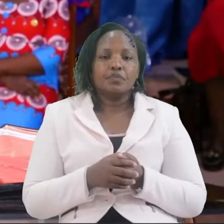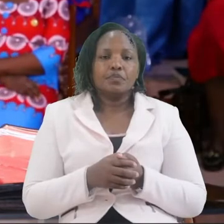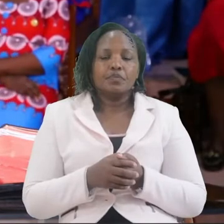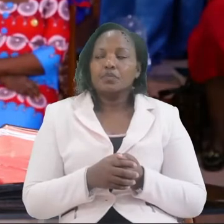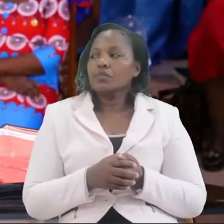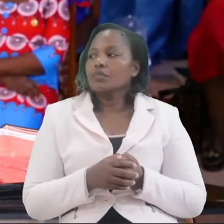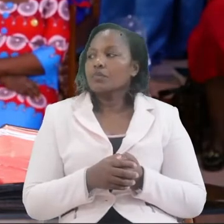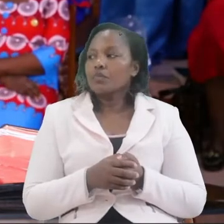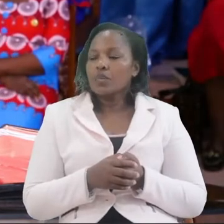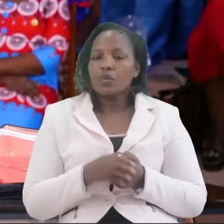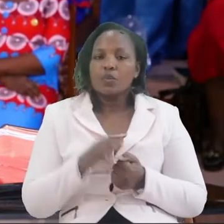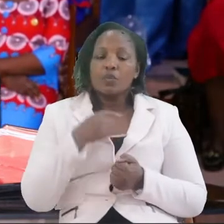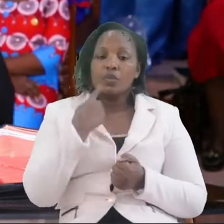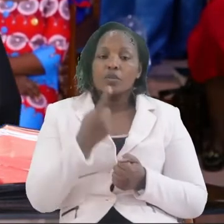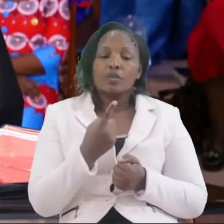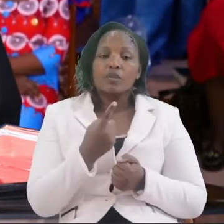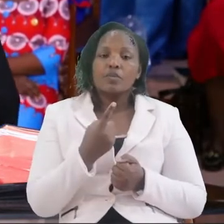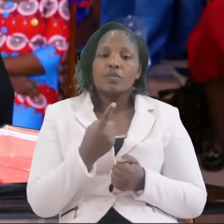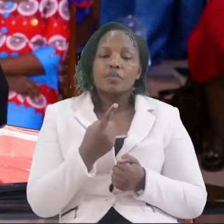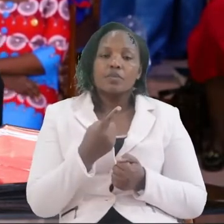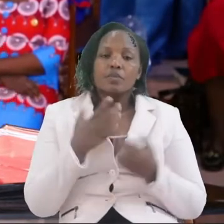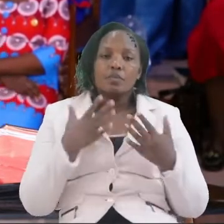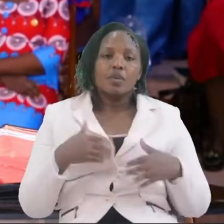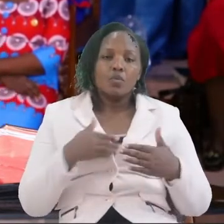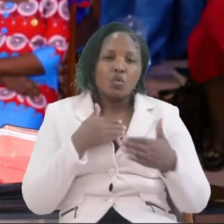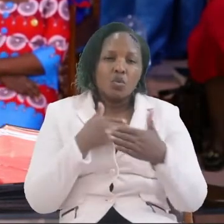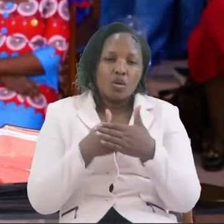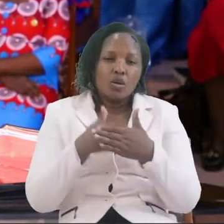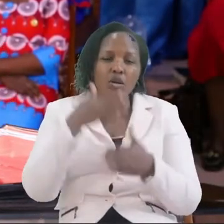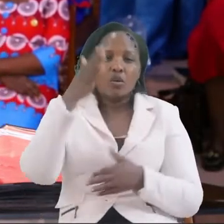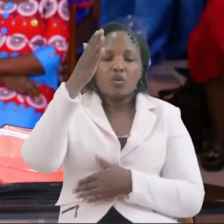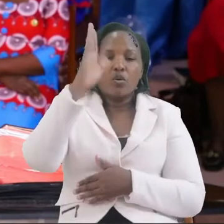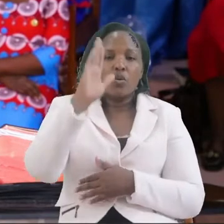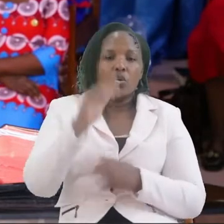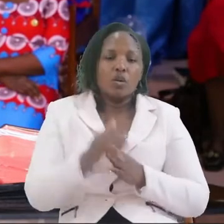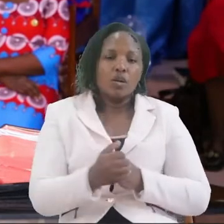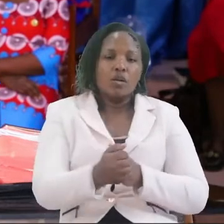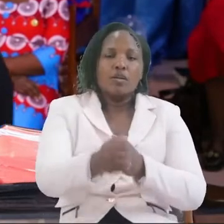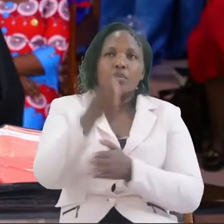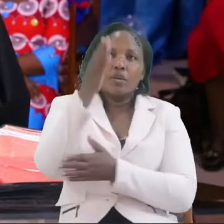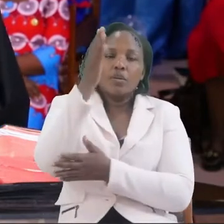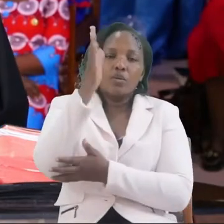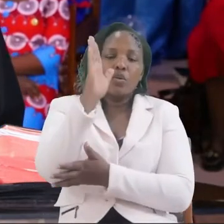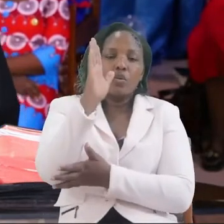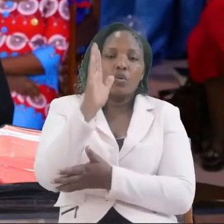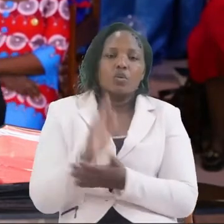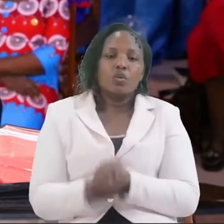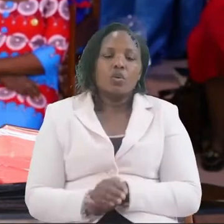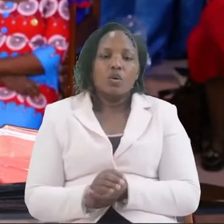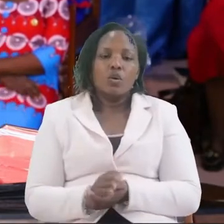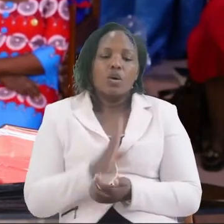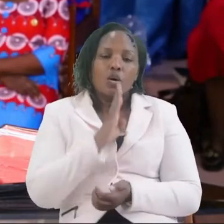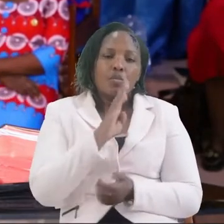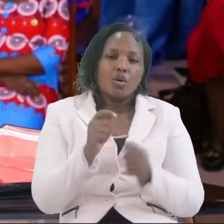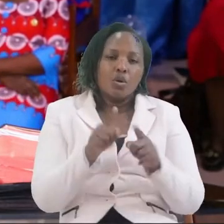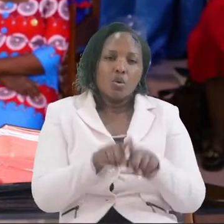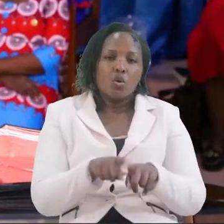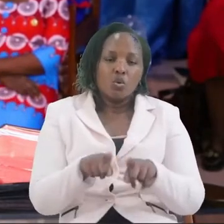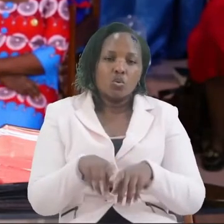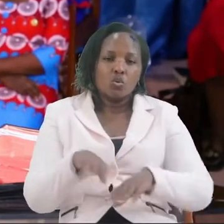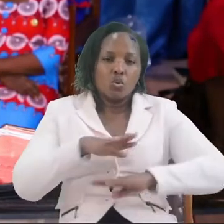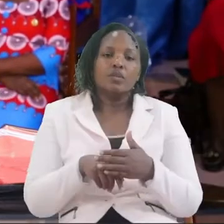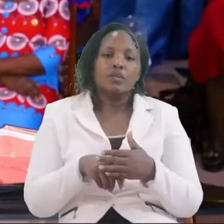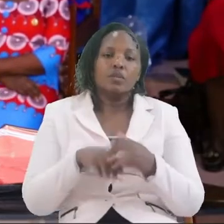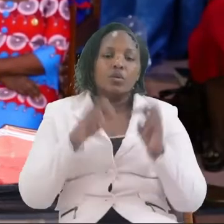vile tunasema mtu akiwa karibu na Bwana, akiongozwa na Bwana, na awe pia